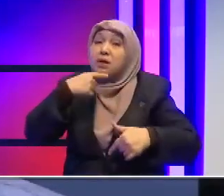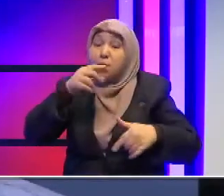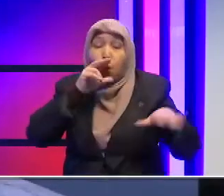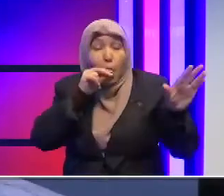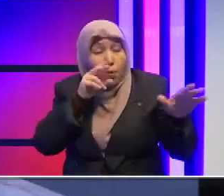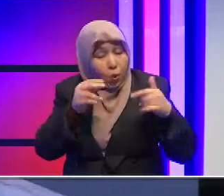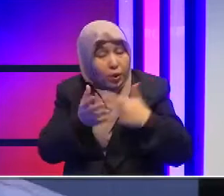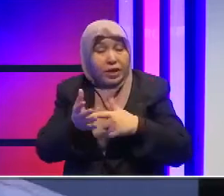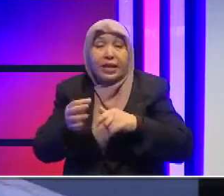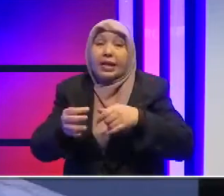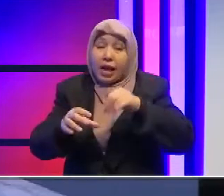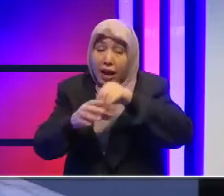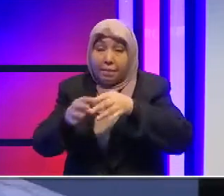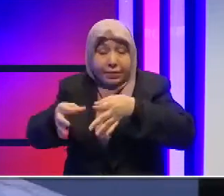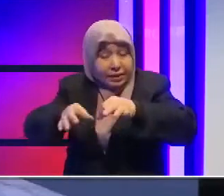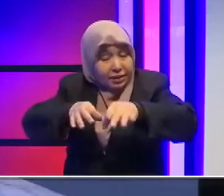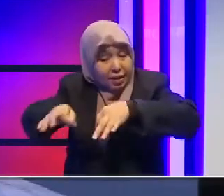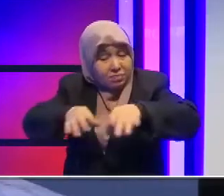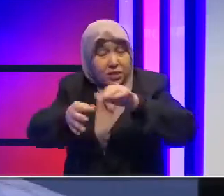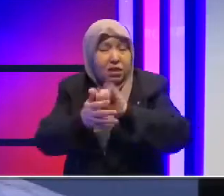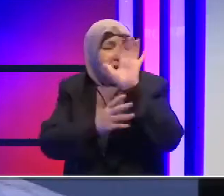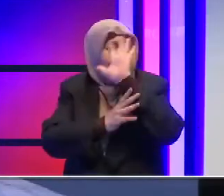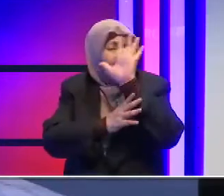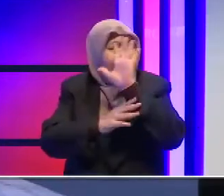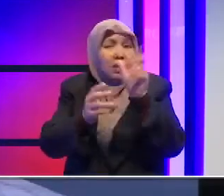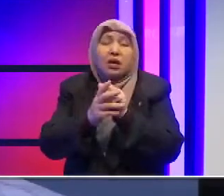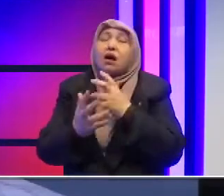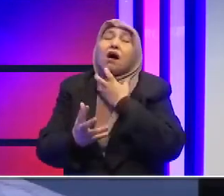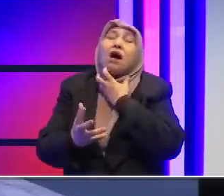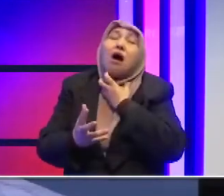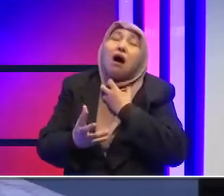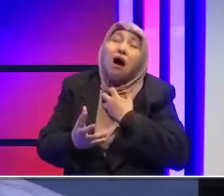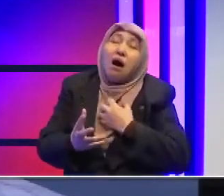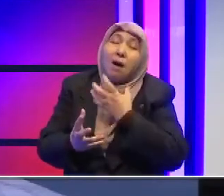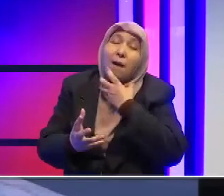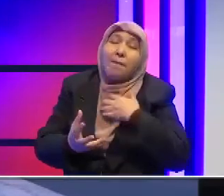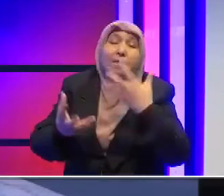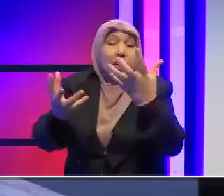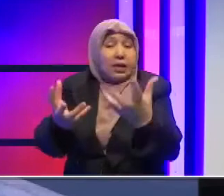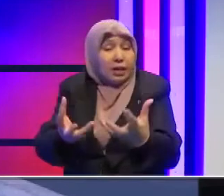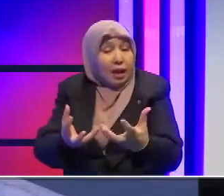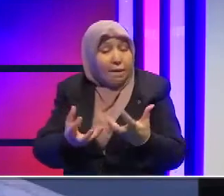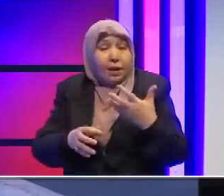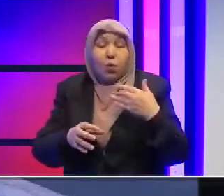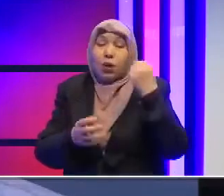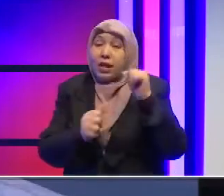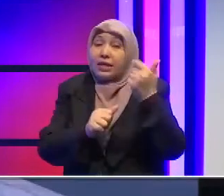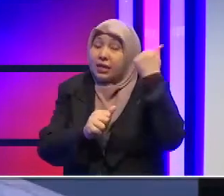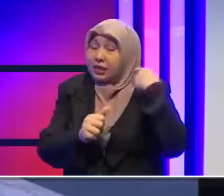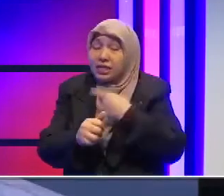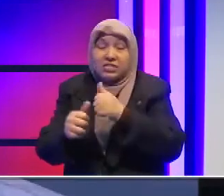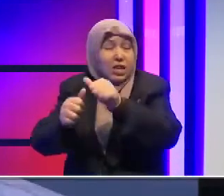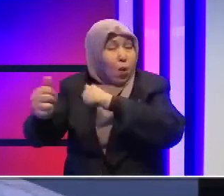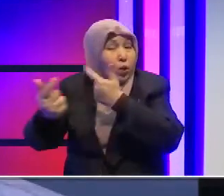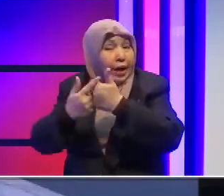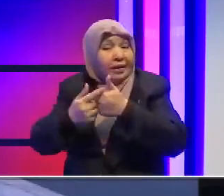lihat dalam tafsiran yang diberikan, ianya digambarkan dengan hawa nafsu yang sememangnya berkehendak kepada kita untuk jauh daripada